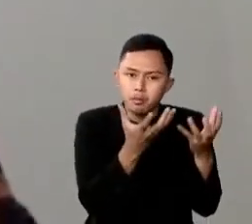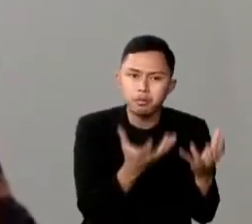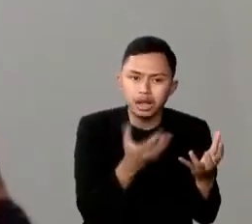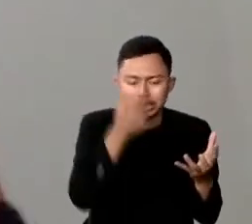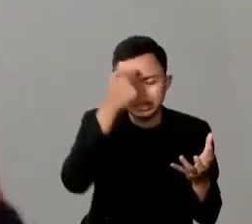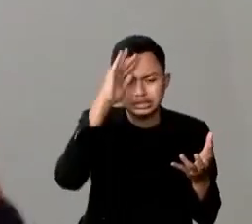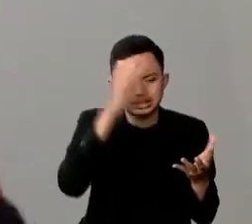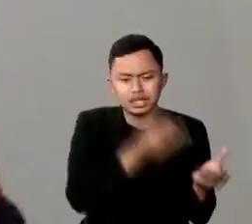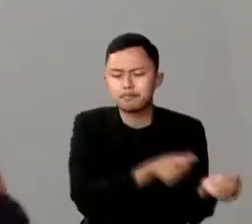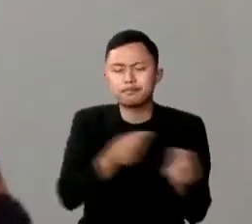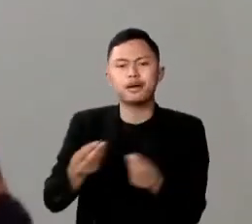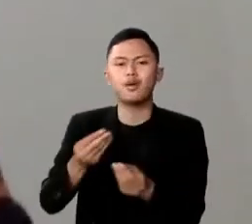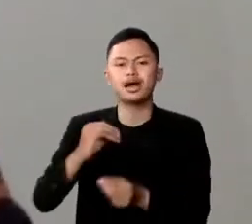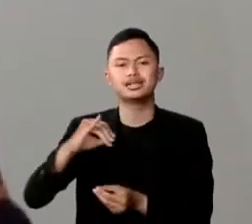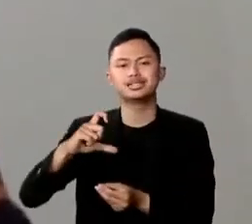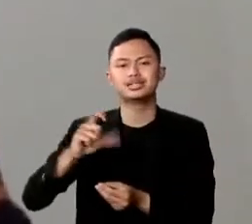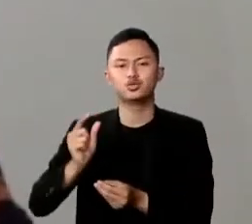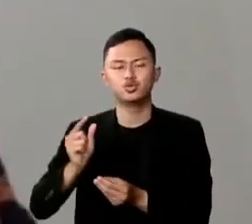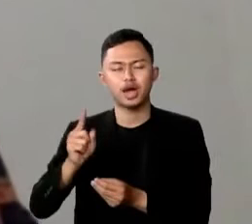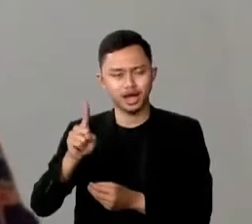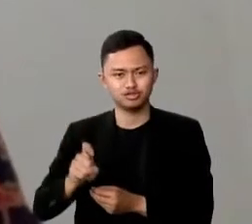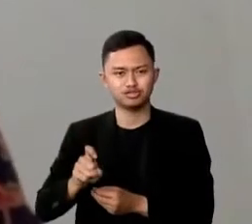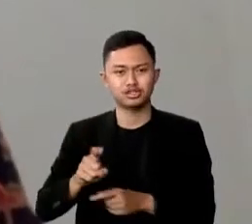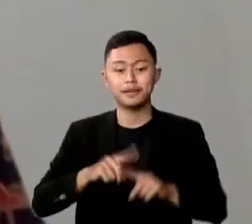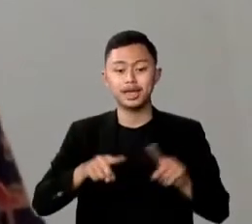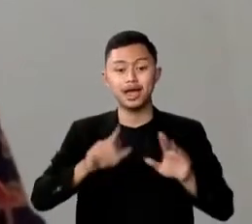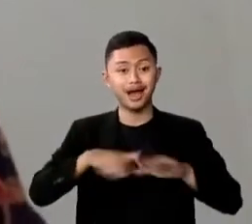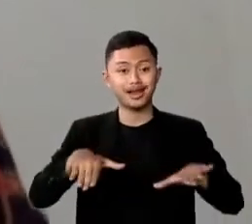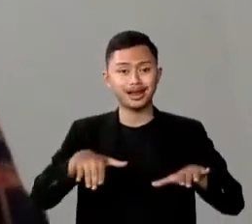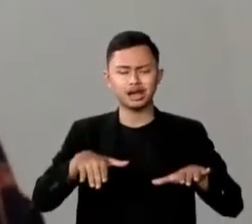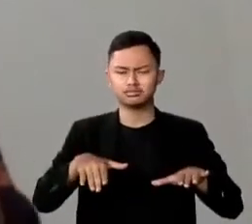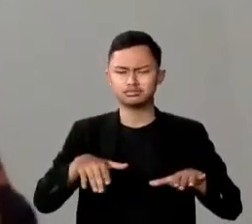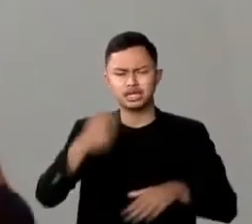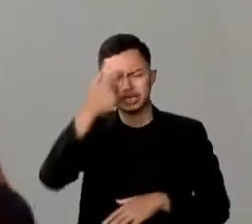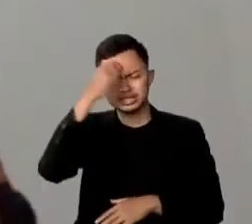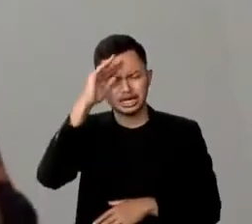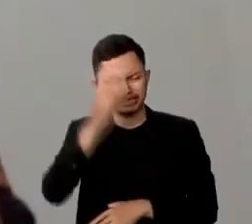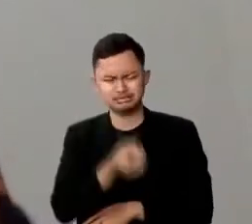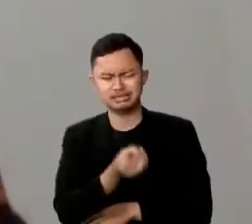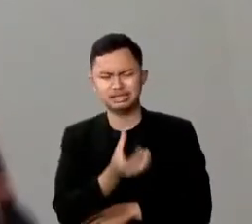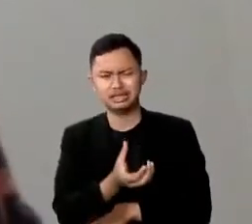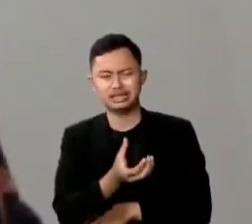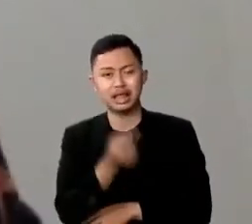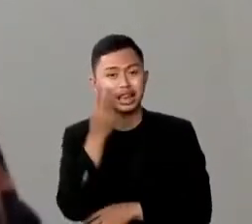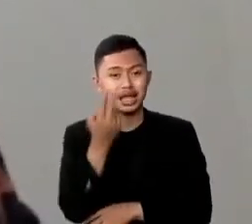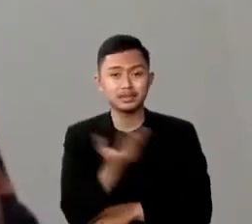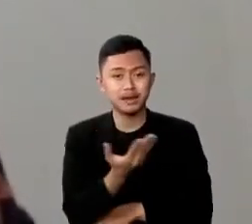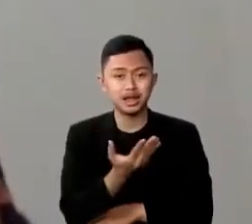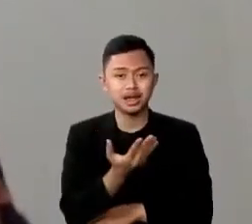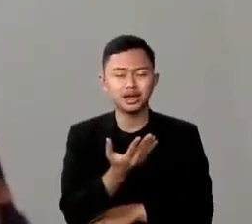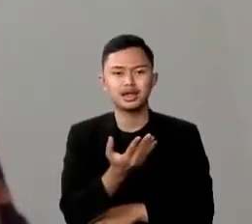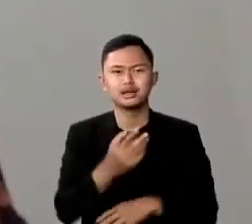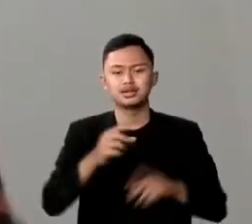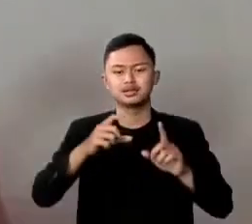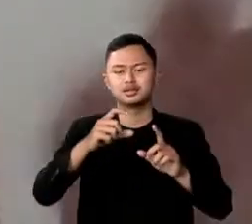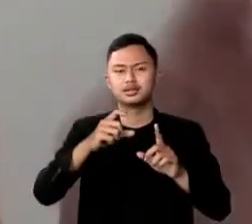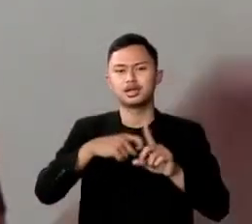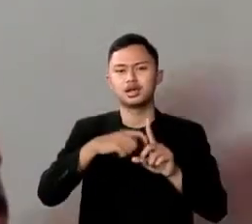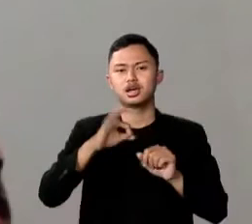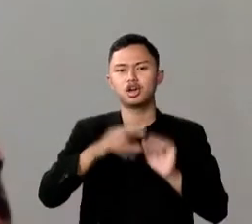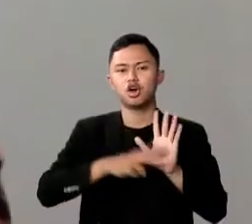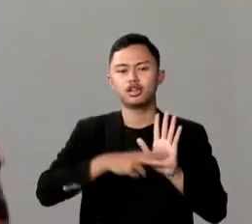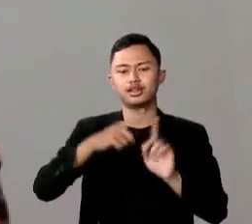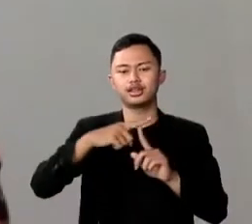Dirawat Ya nah kalau tanah tanpa gejala atau gejalanya ringan seringkali kawan dari mana itu dari kontak racing misalnya